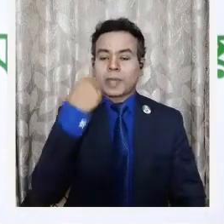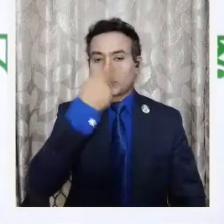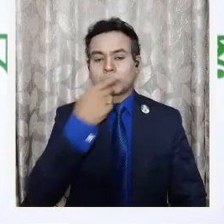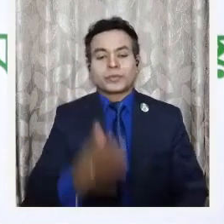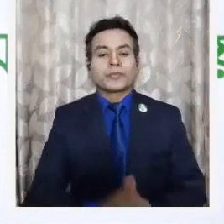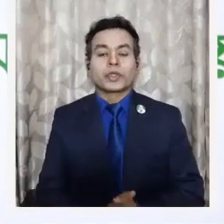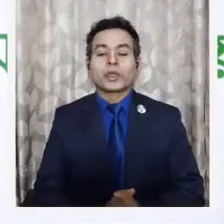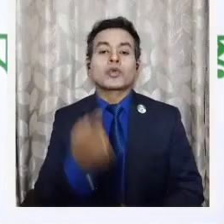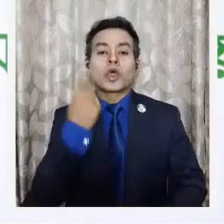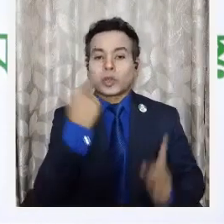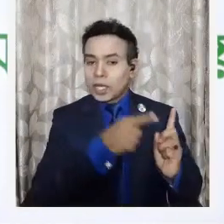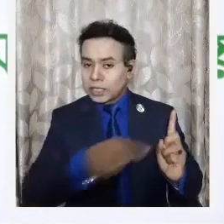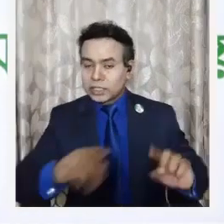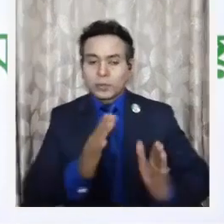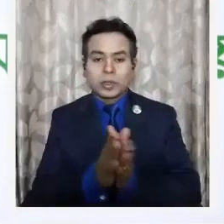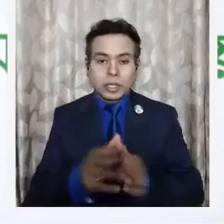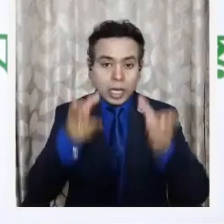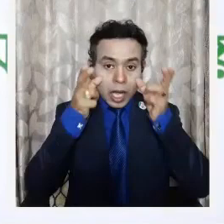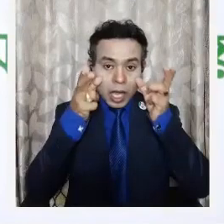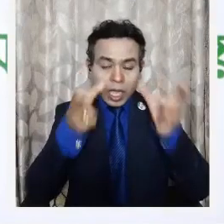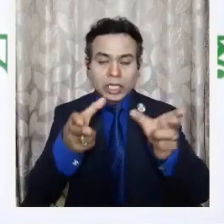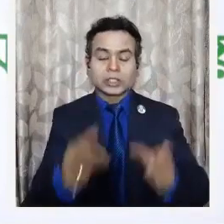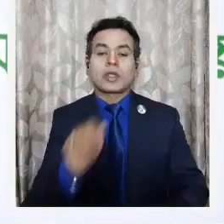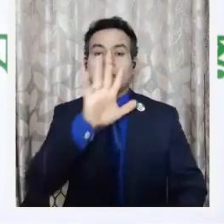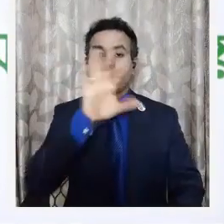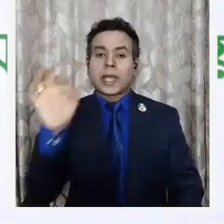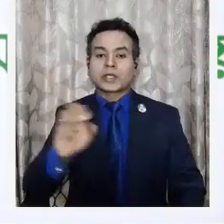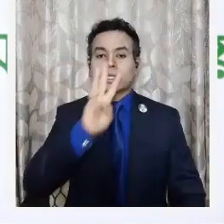গেছেন 25 জন এবং বাসায় মারা গেছেন 12 জন।